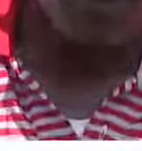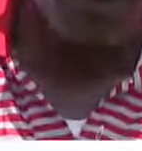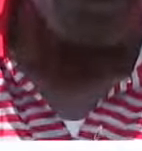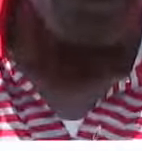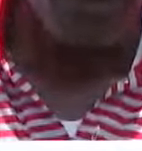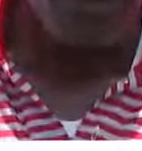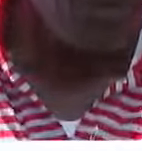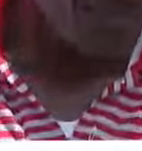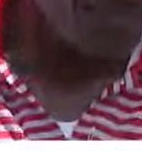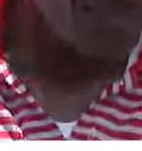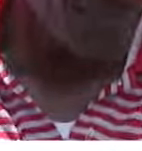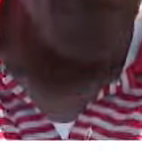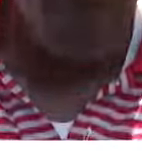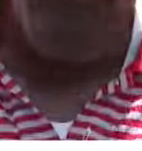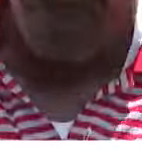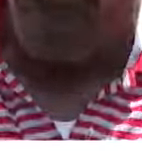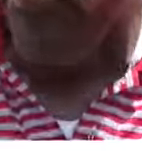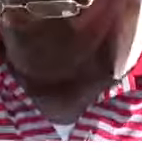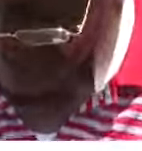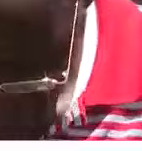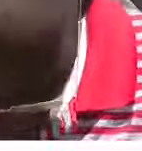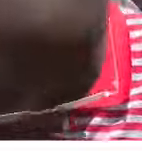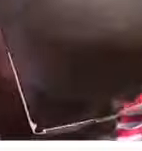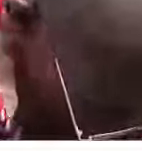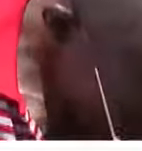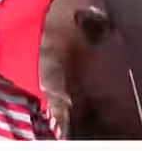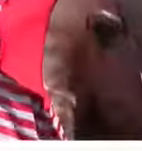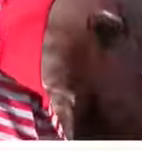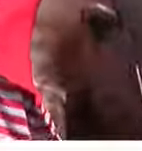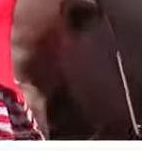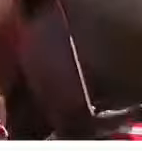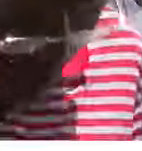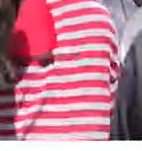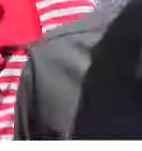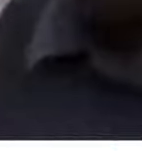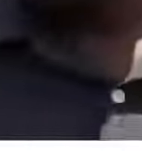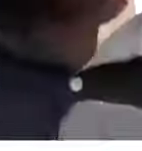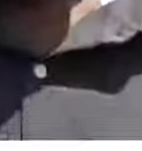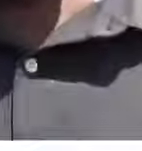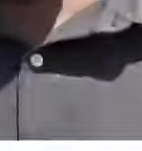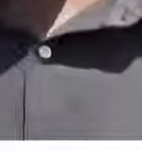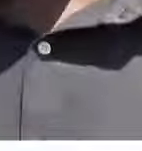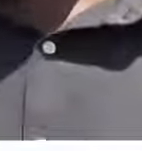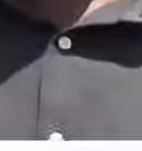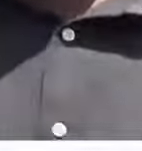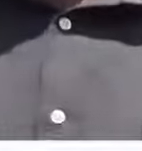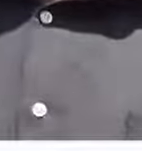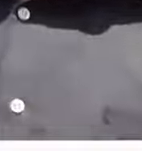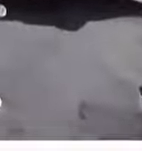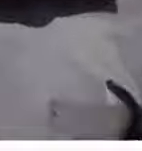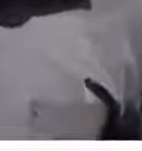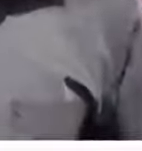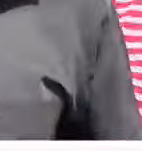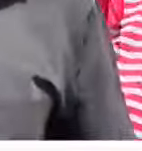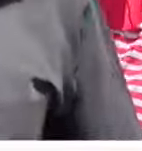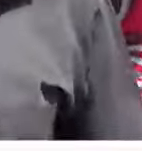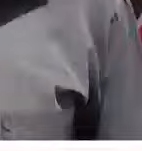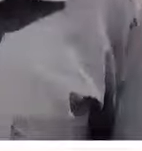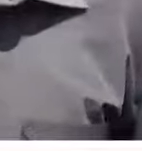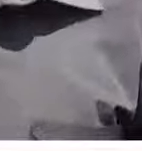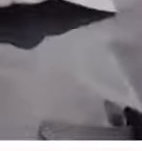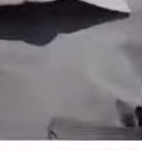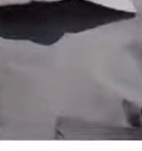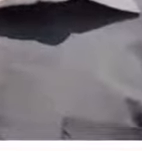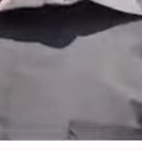here. And of course, we are very lucky to have the sub-chief this area who would also want to talk to us about how agriculture is being,